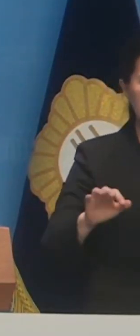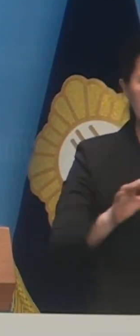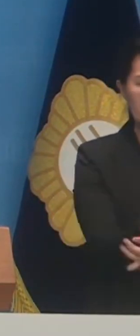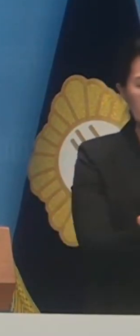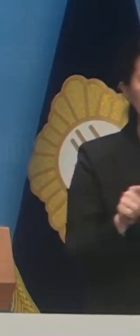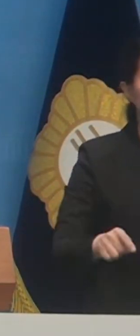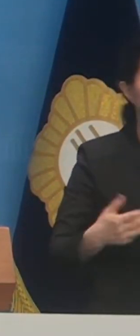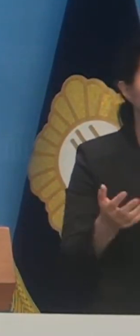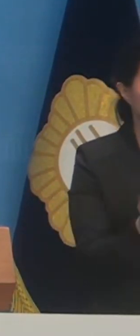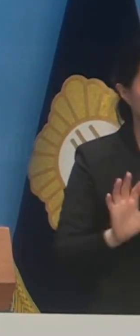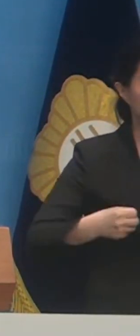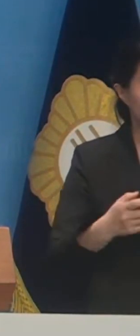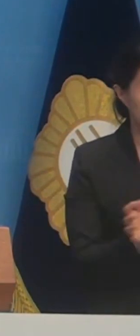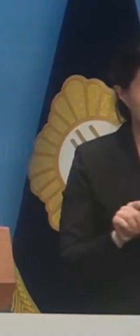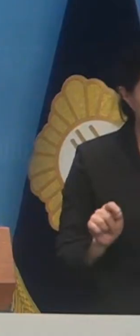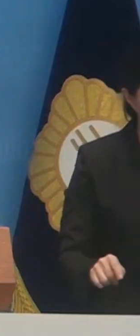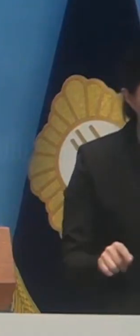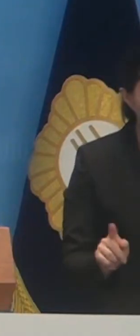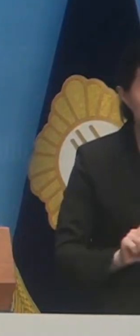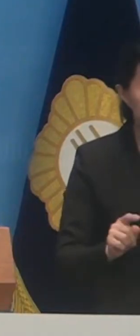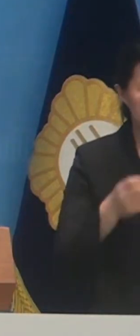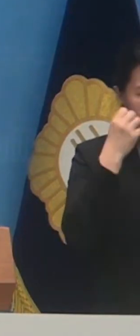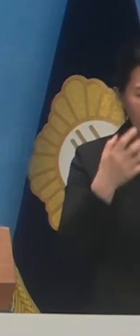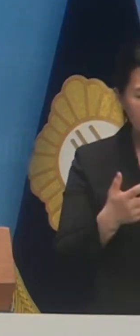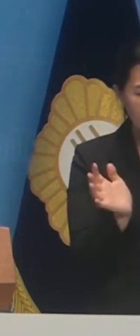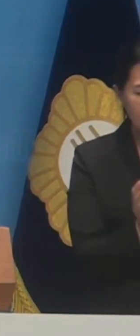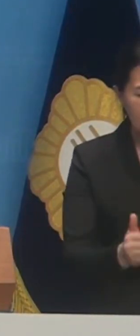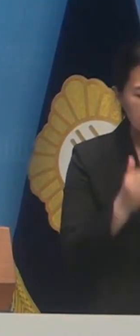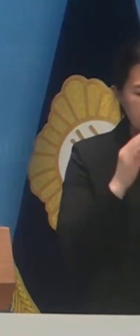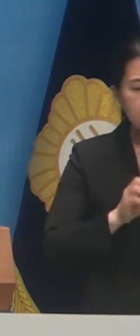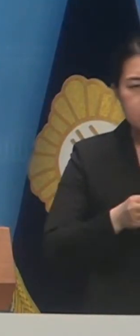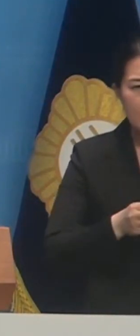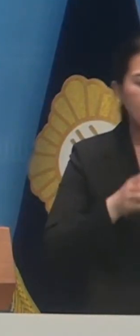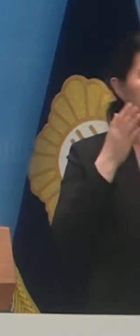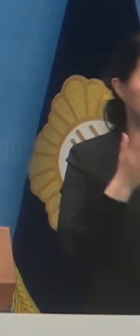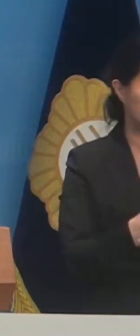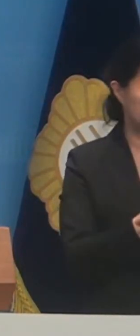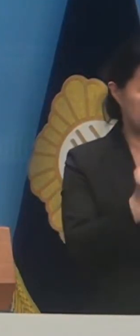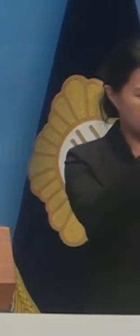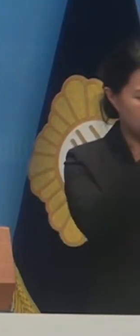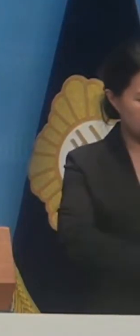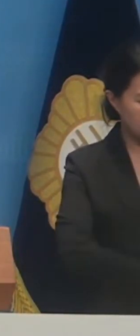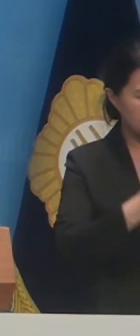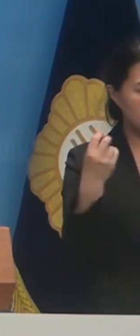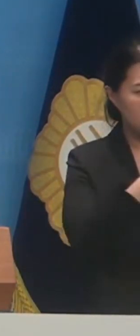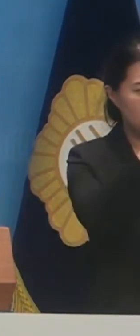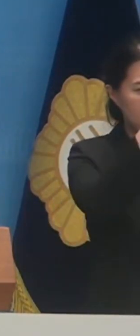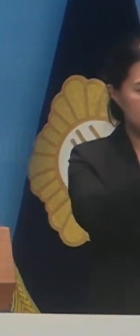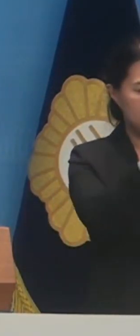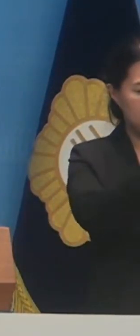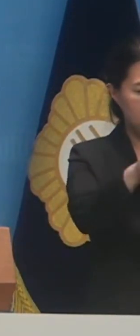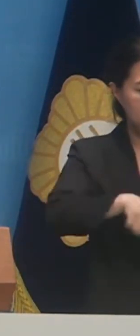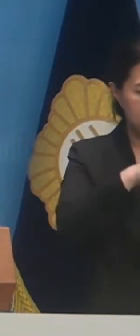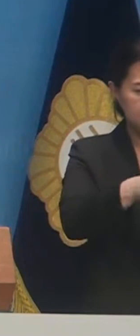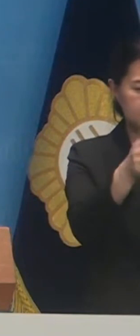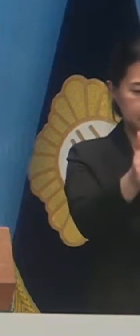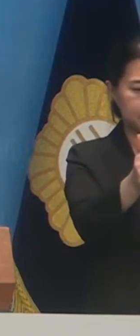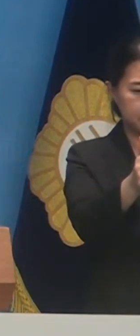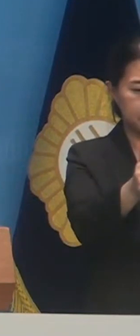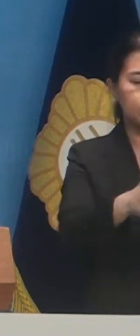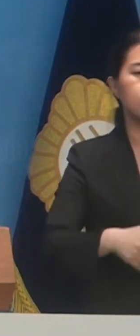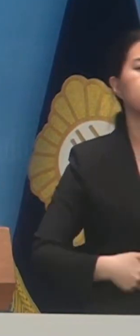국민의 힘에게 남는 것은 재창당의 꼼수가 아니라 역사와 헌법의 재판정에 서는